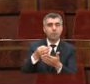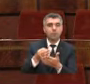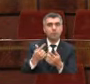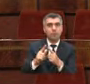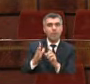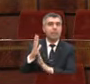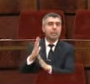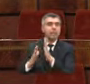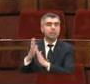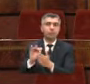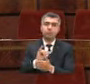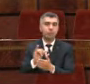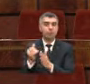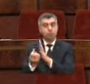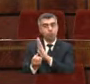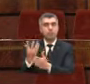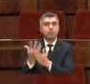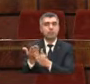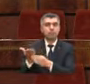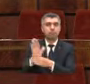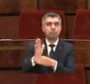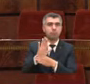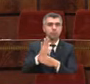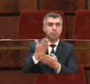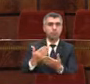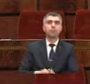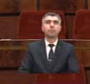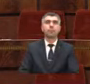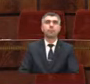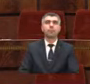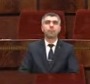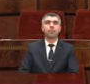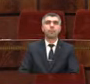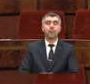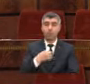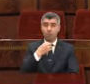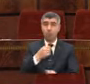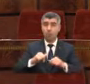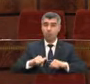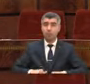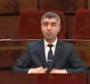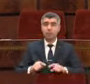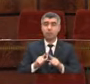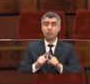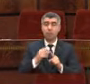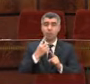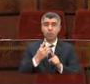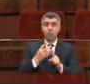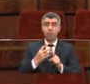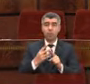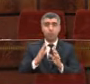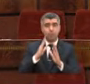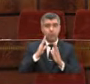القديمه والمبسطه للجرائم. والسيد الوزير نقول لكم انه هذا الفضاء اصبح